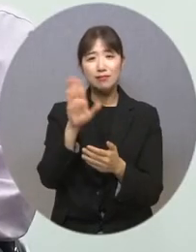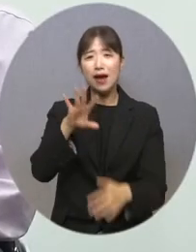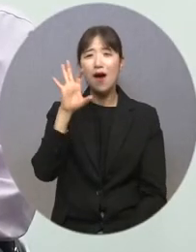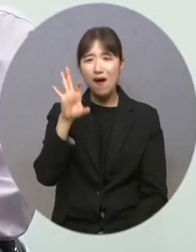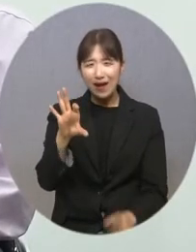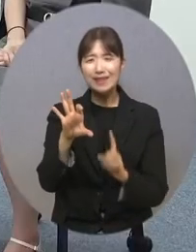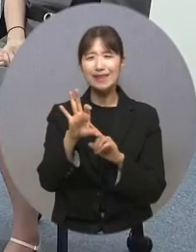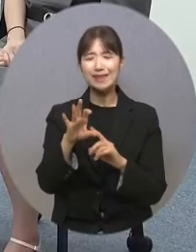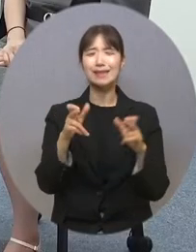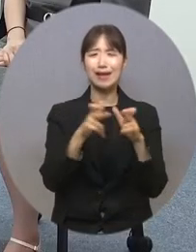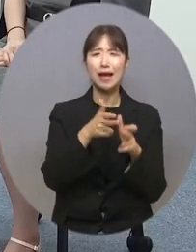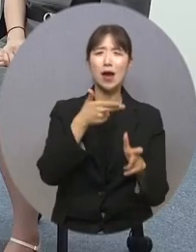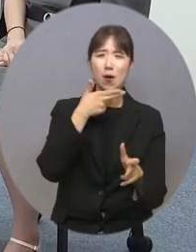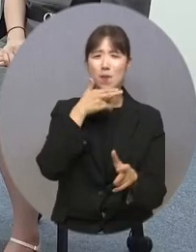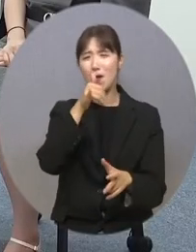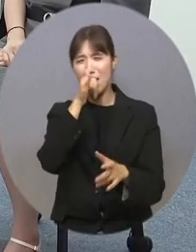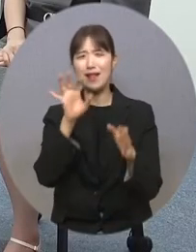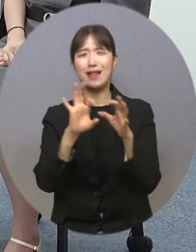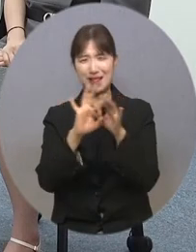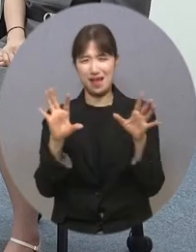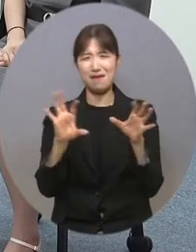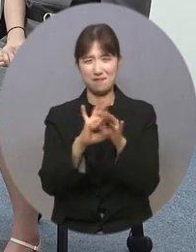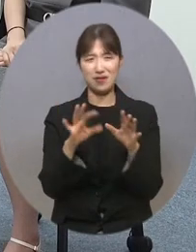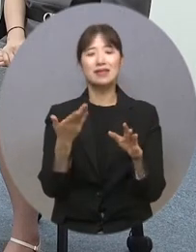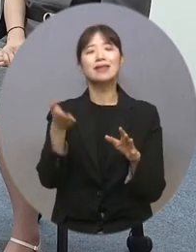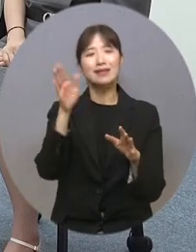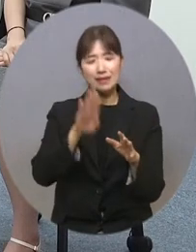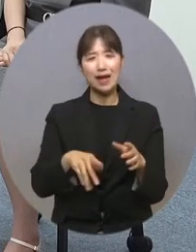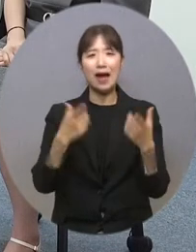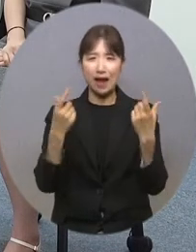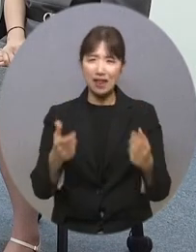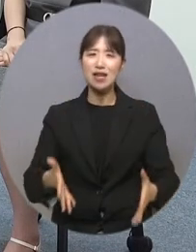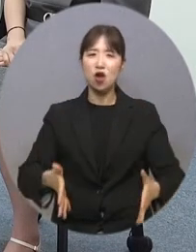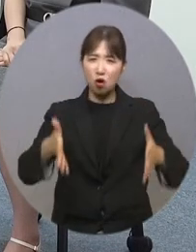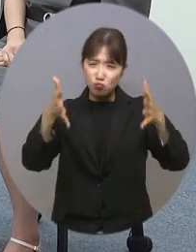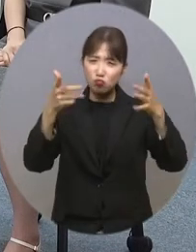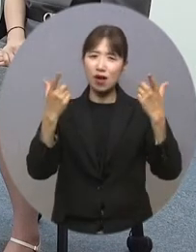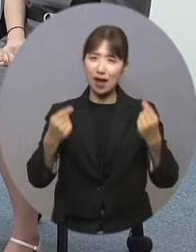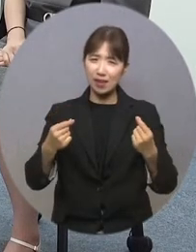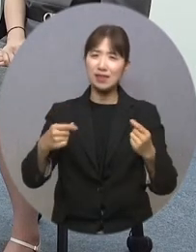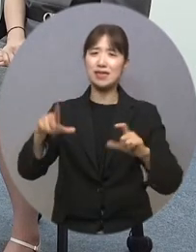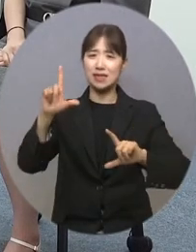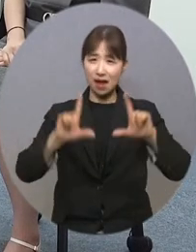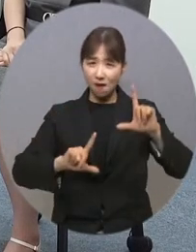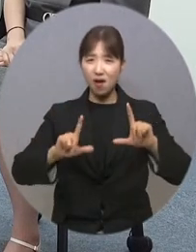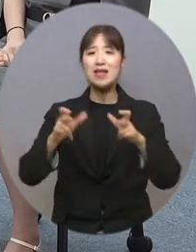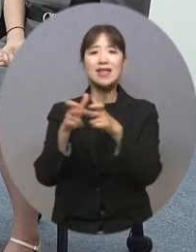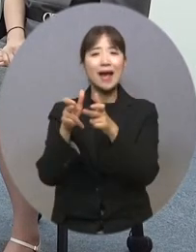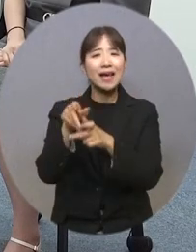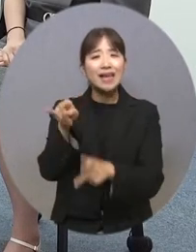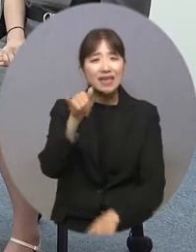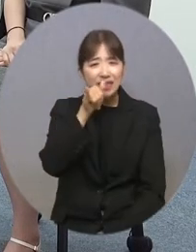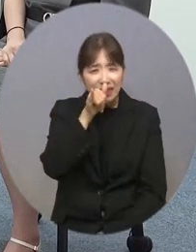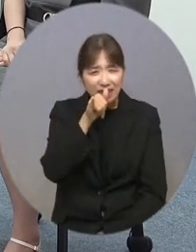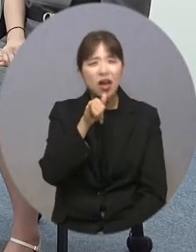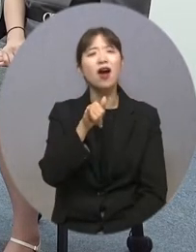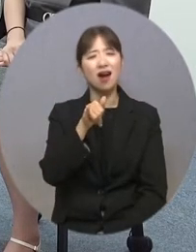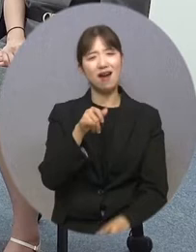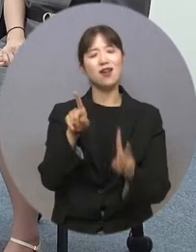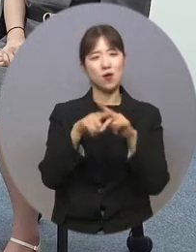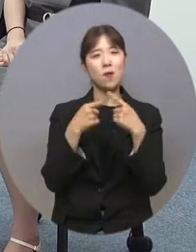공용 이긴 하나 이 같은 건물에 같은 상황에 이 우리 장애인 분들이 계실 때에 서로 이제